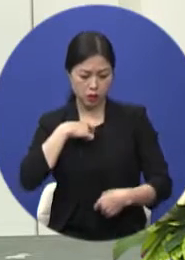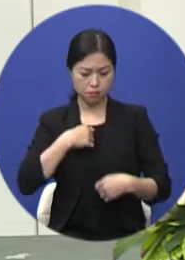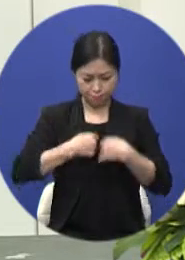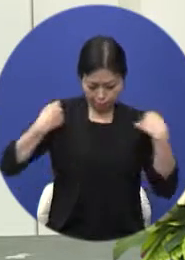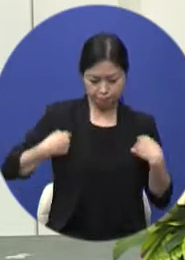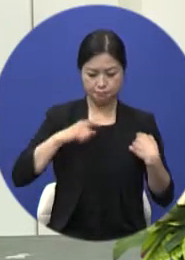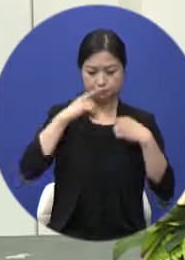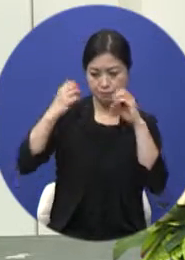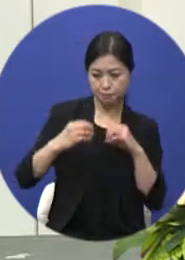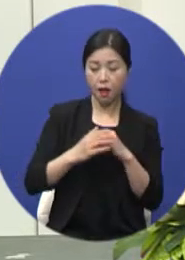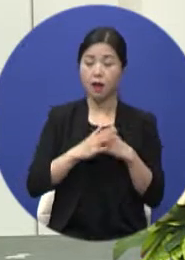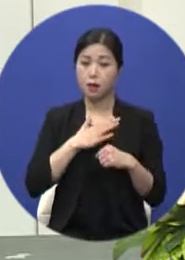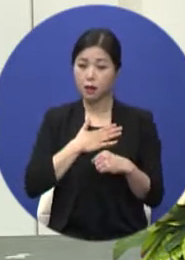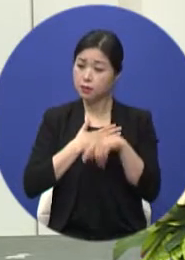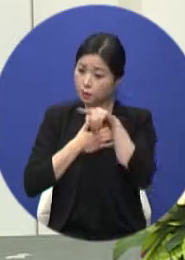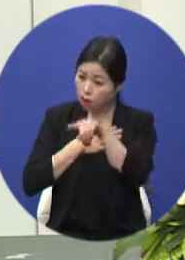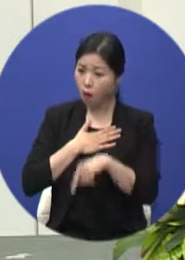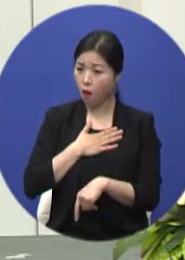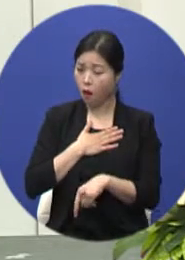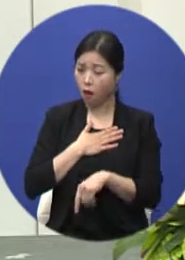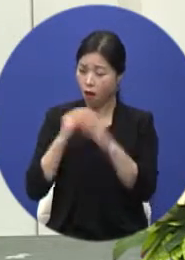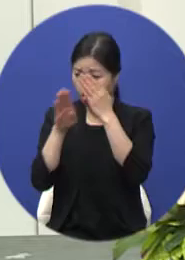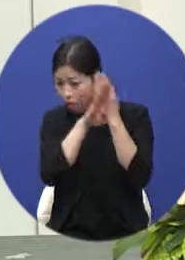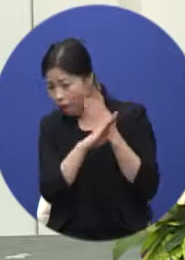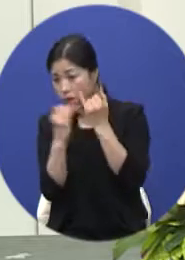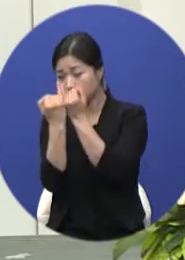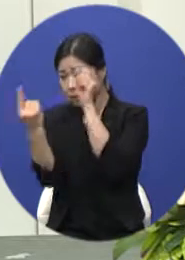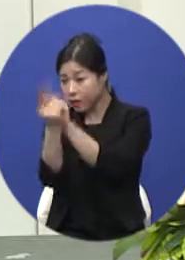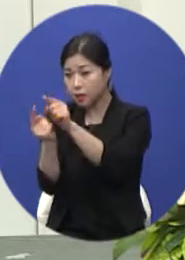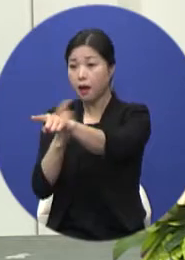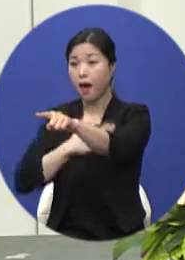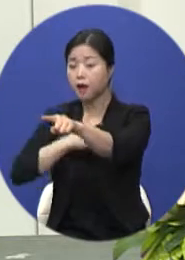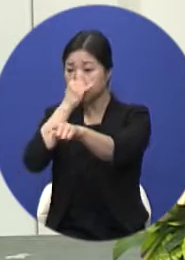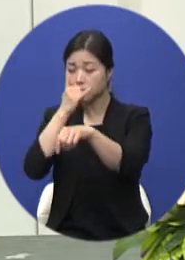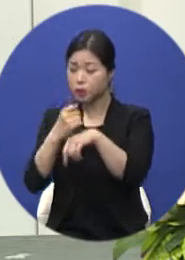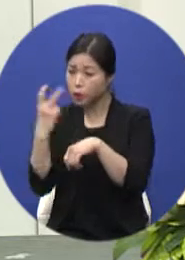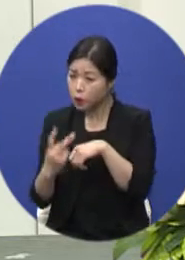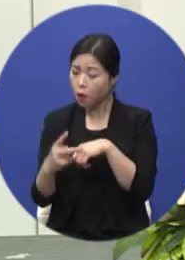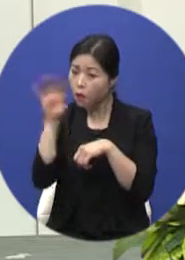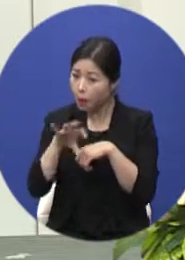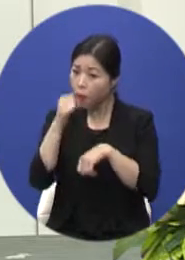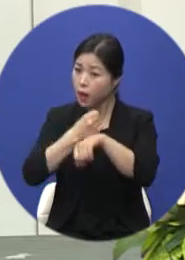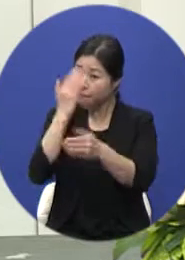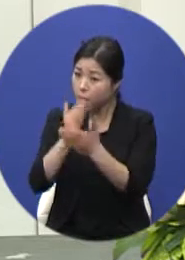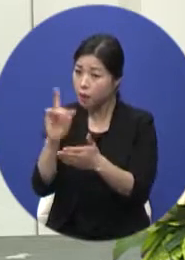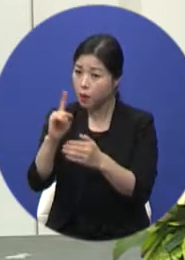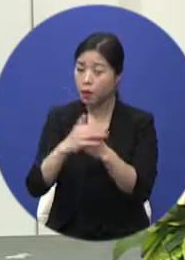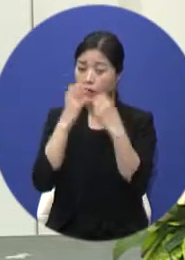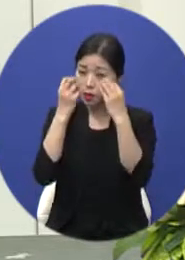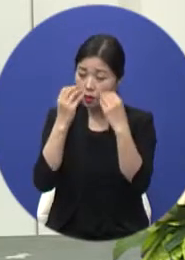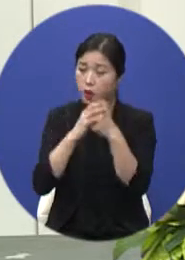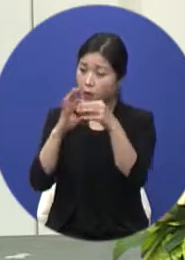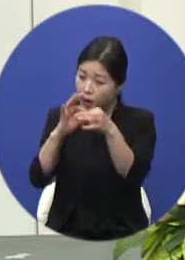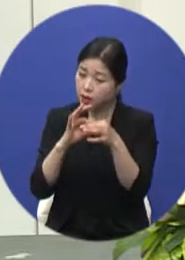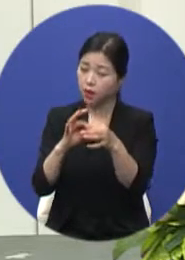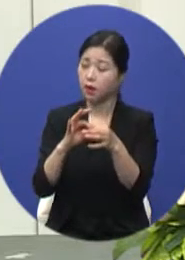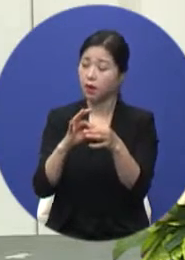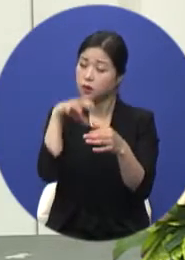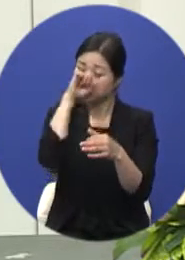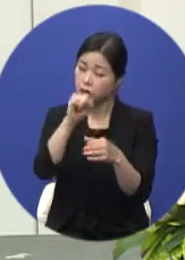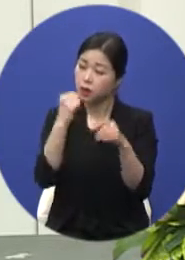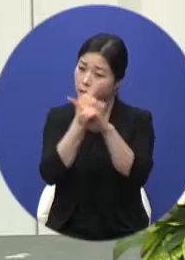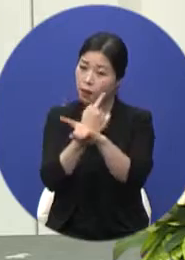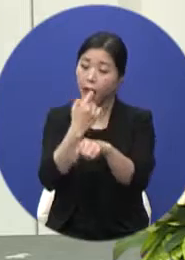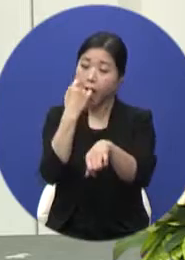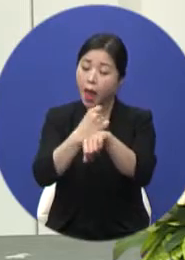나 당신 그런 거 알고 있다. 앞으로 더 할래 말래 그리고 우리가 새로운 관계를 정립할래 말래